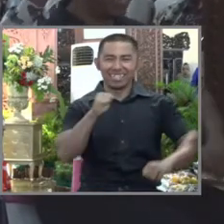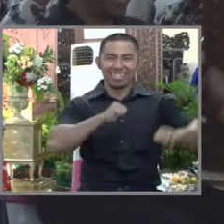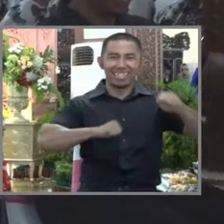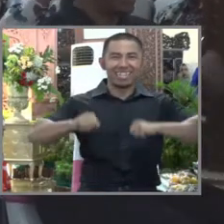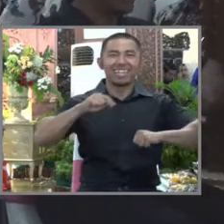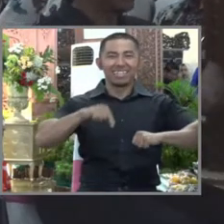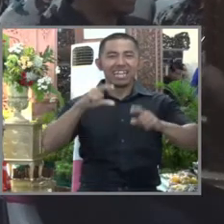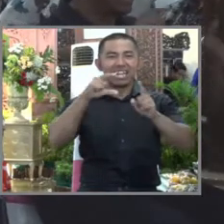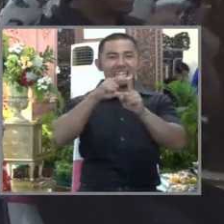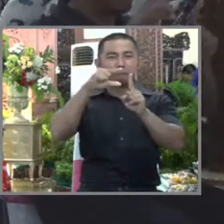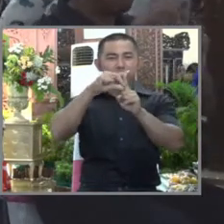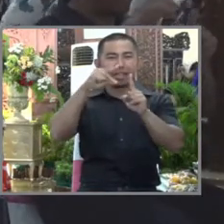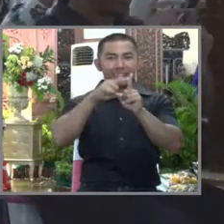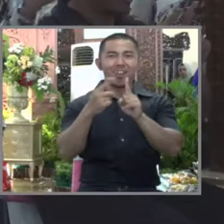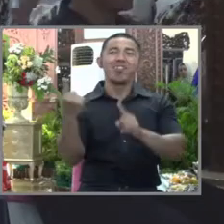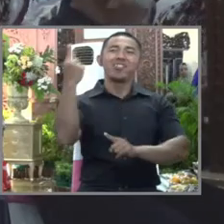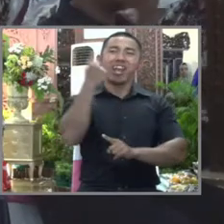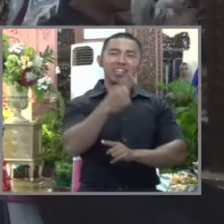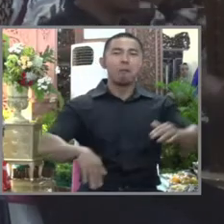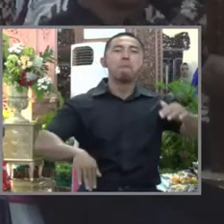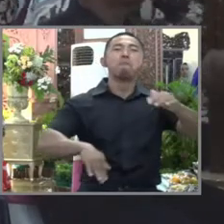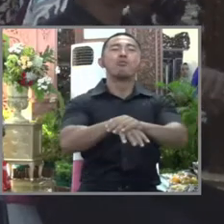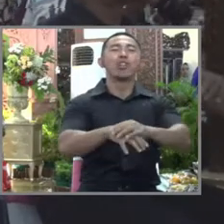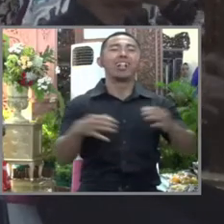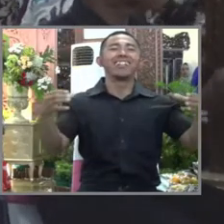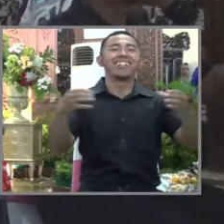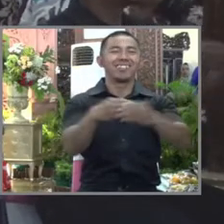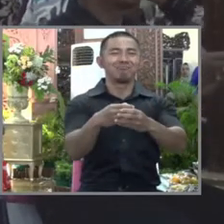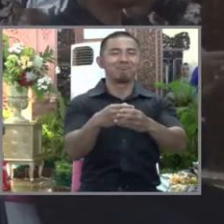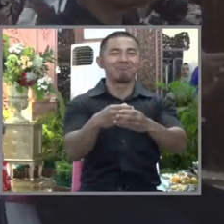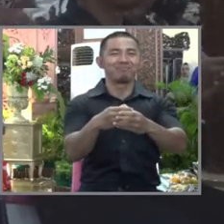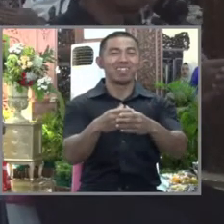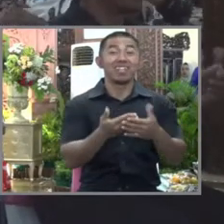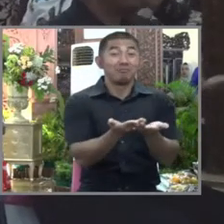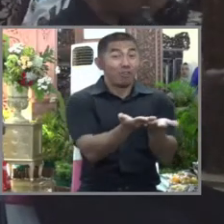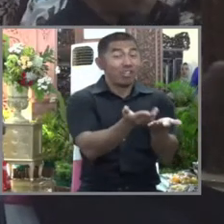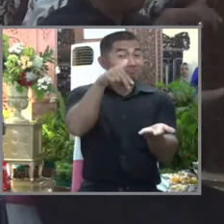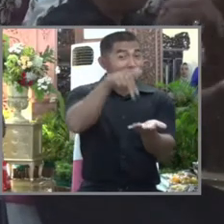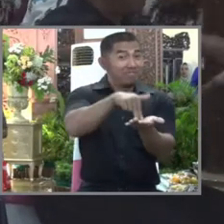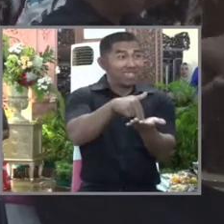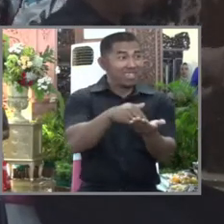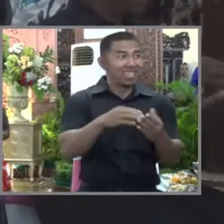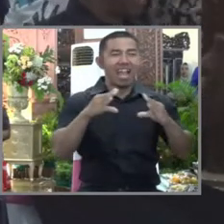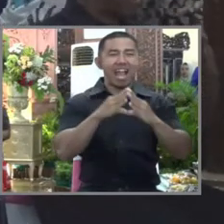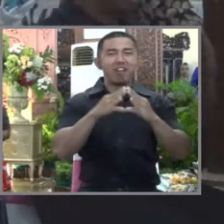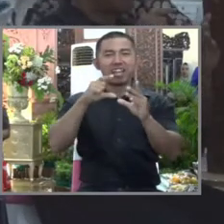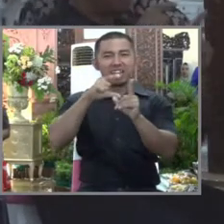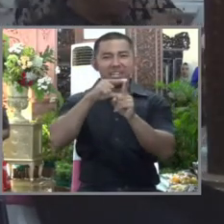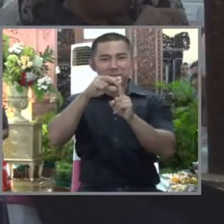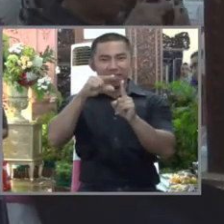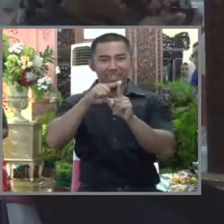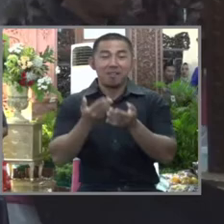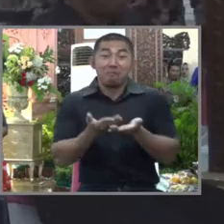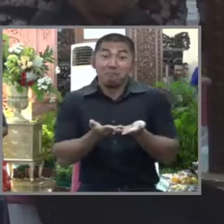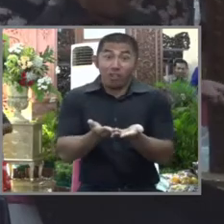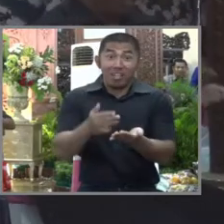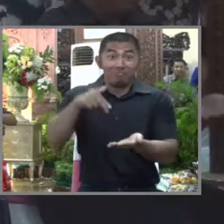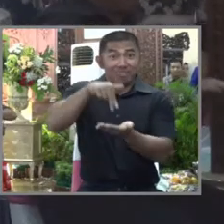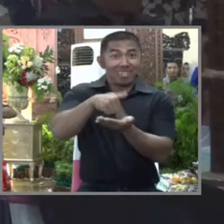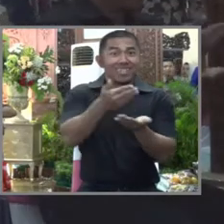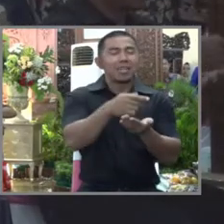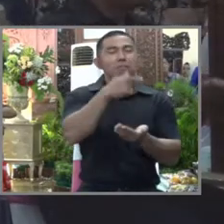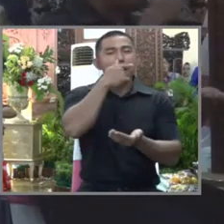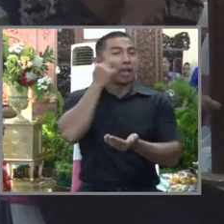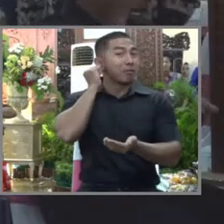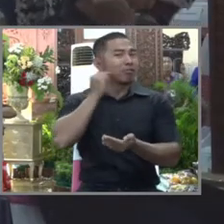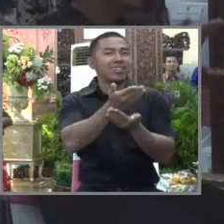DPRD datang full tim. Boleh berdiri semua yang anggota DPRD. Bapak Ibu, inilah